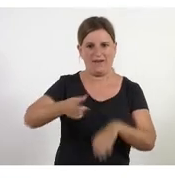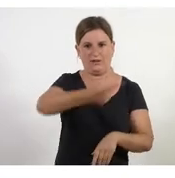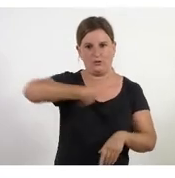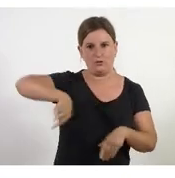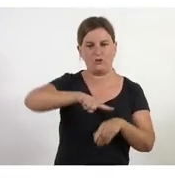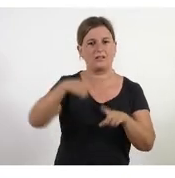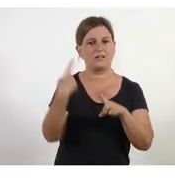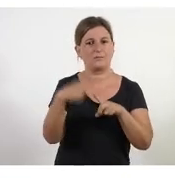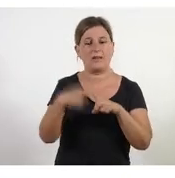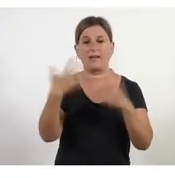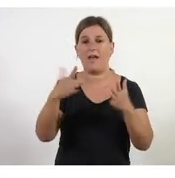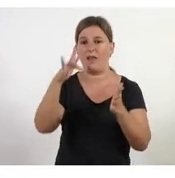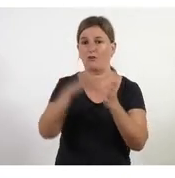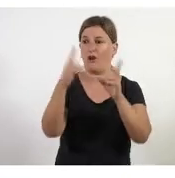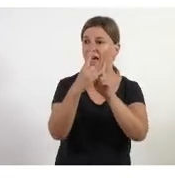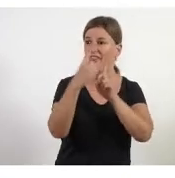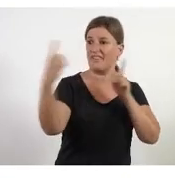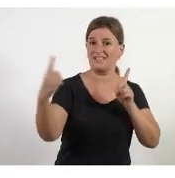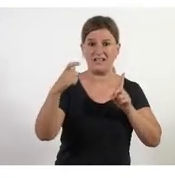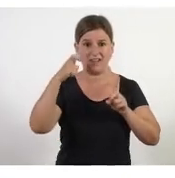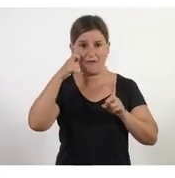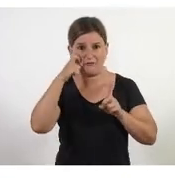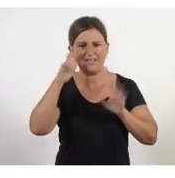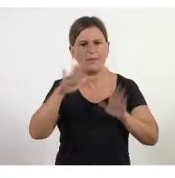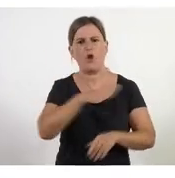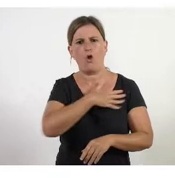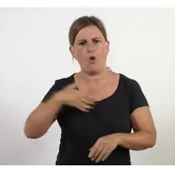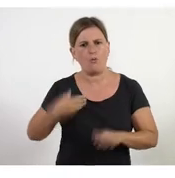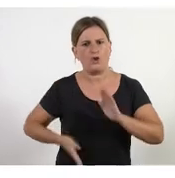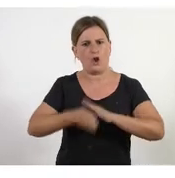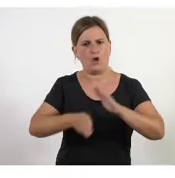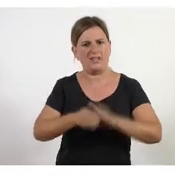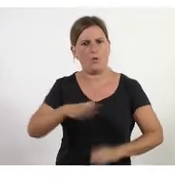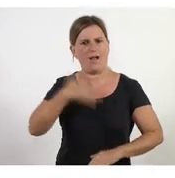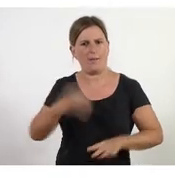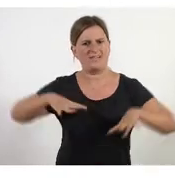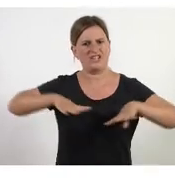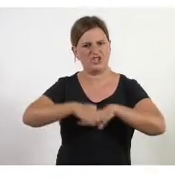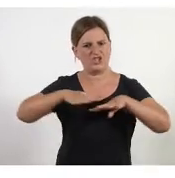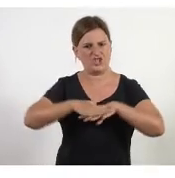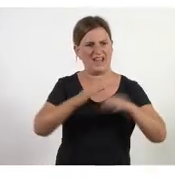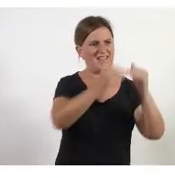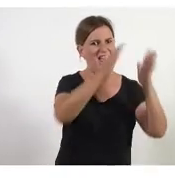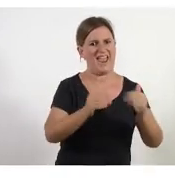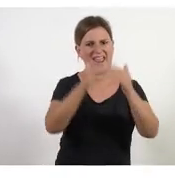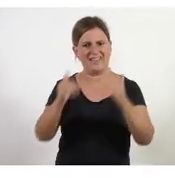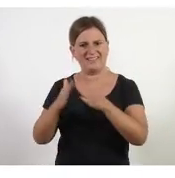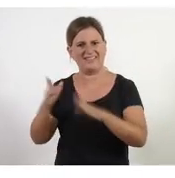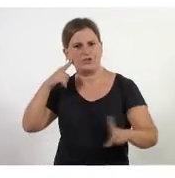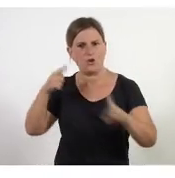el distanciament físic que tenim actualment, volem mantenir aquesta capacitat de xarxa que tenen les entitats i aquesta capacitat de